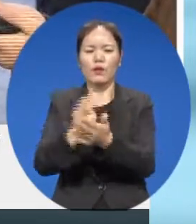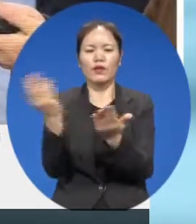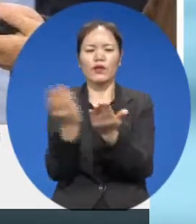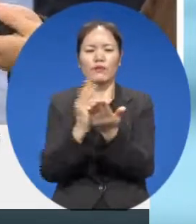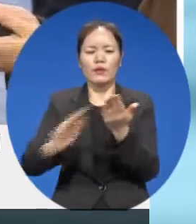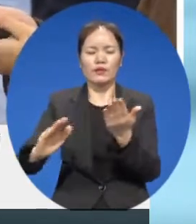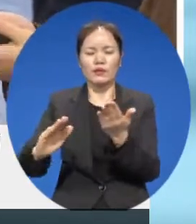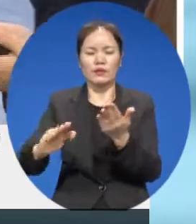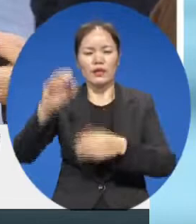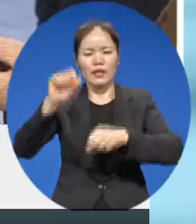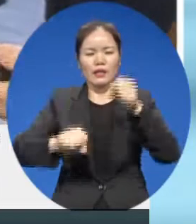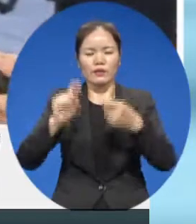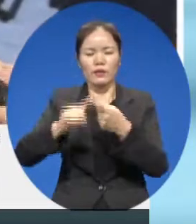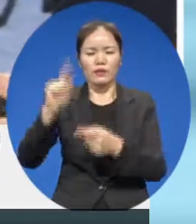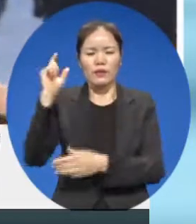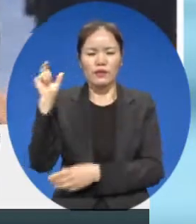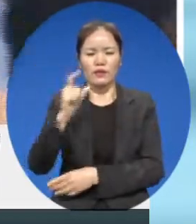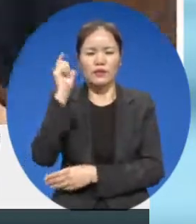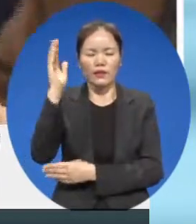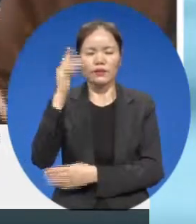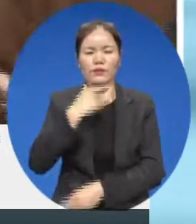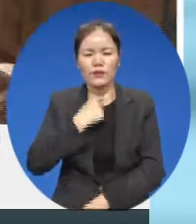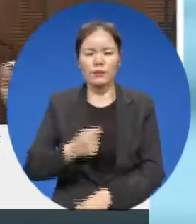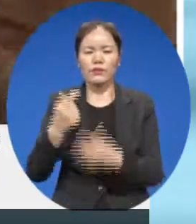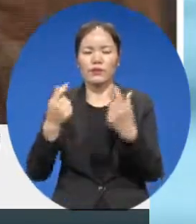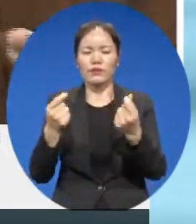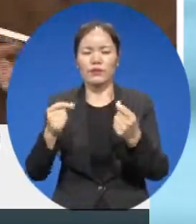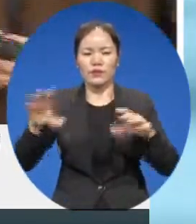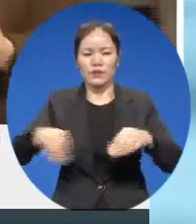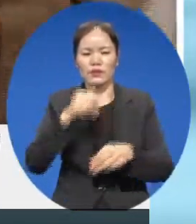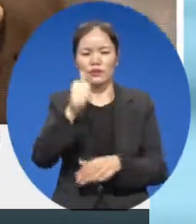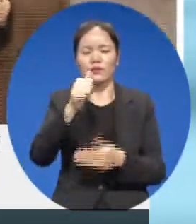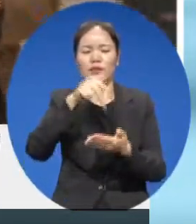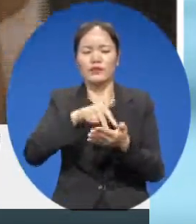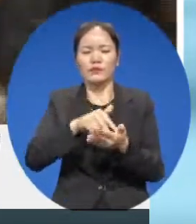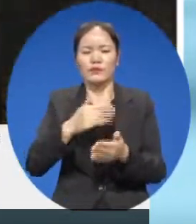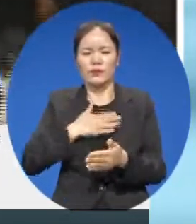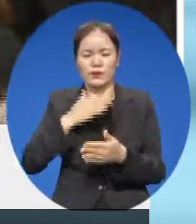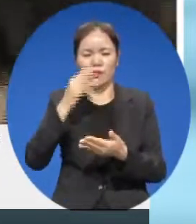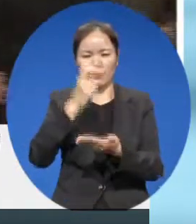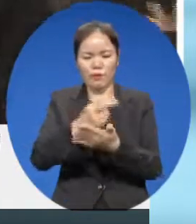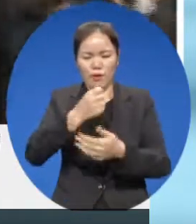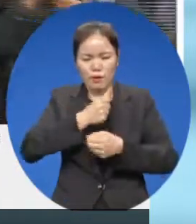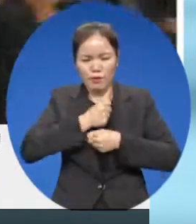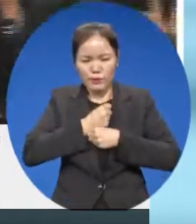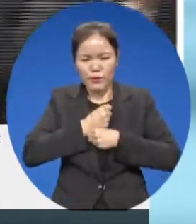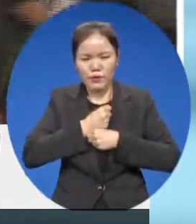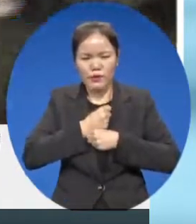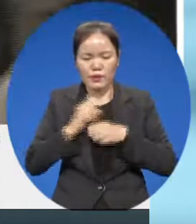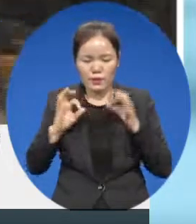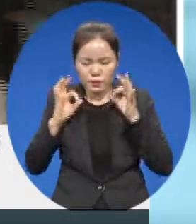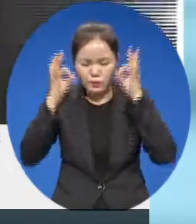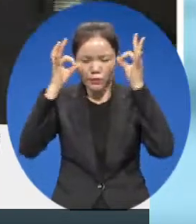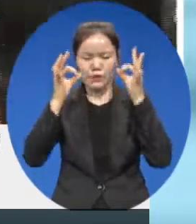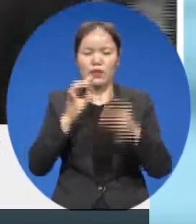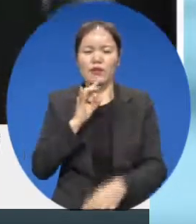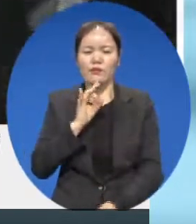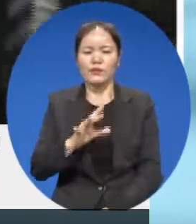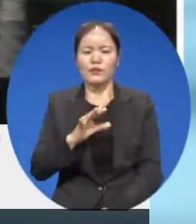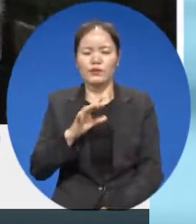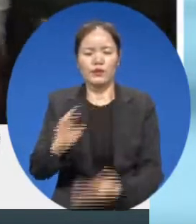행동 이란 걸 강조하고 싶은 멧세지 어떤 것 같습니다 검찰총장 입장에서는 본인은 법을 지키고 헌법을 수호하기 서 열심히 노력하고 있을 뿐이지